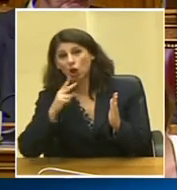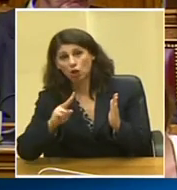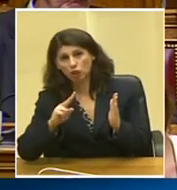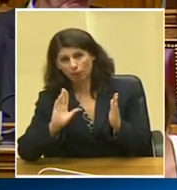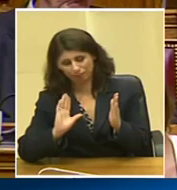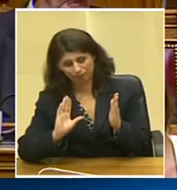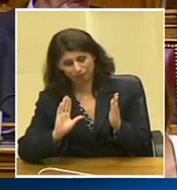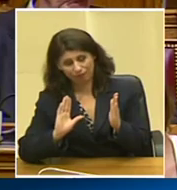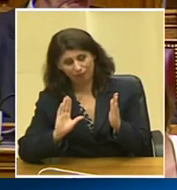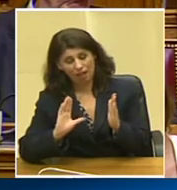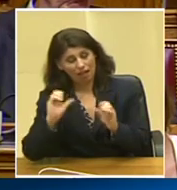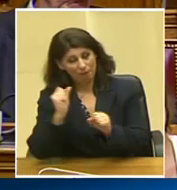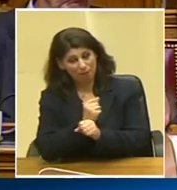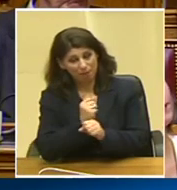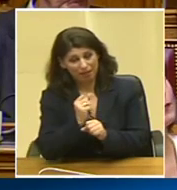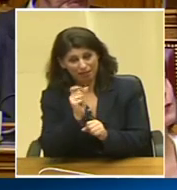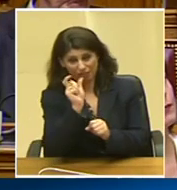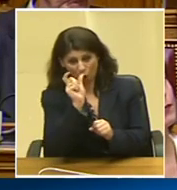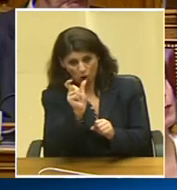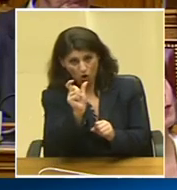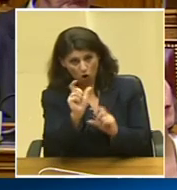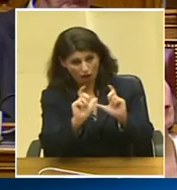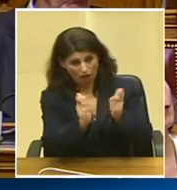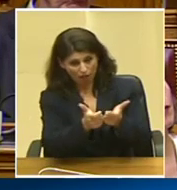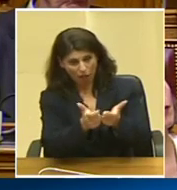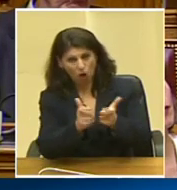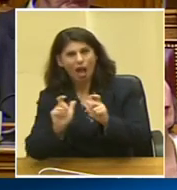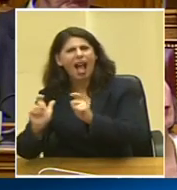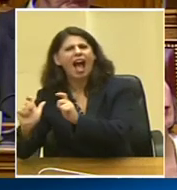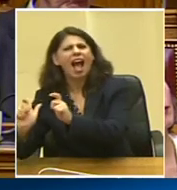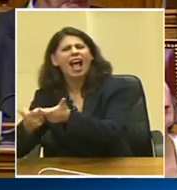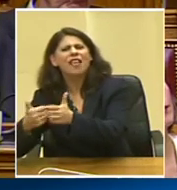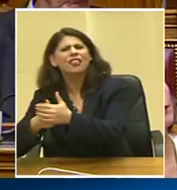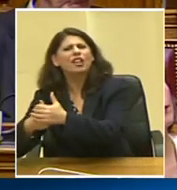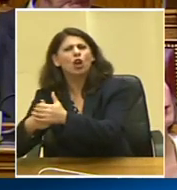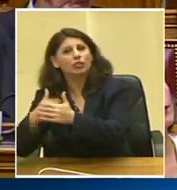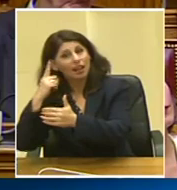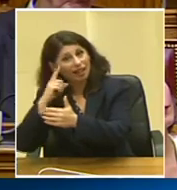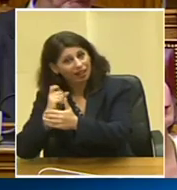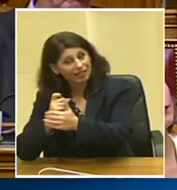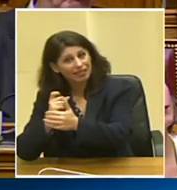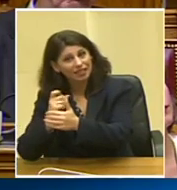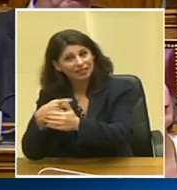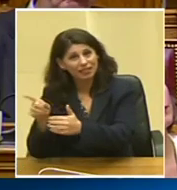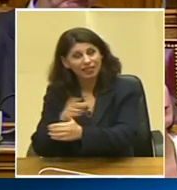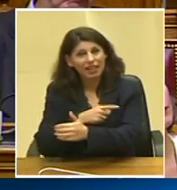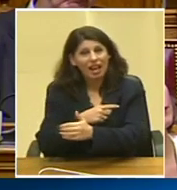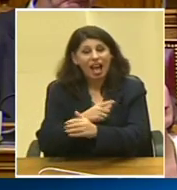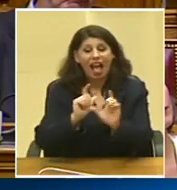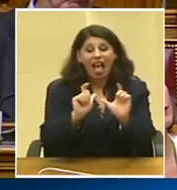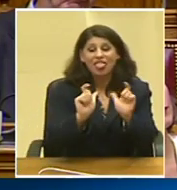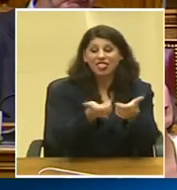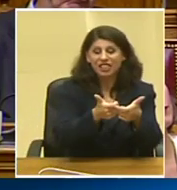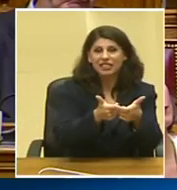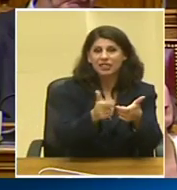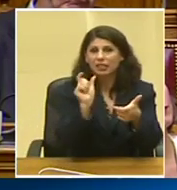Επιμένετε στον όρο έθνος και εθνικότητα, ενώ πολύ καλά γνωρίζετε τη διαφορά ανάμεσα στον όρο ethnicity